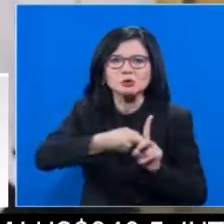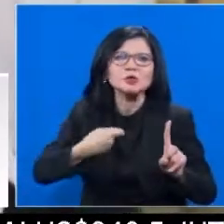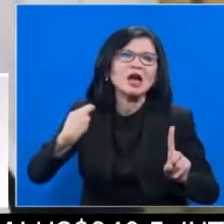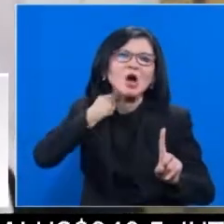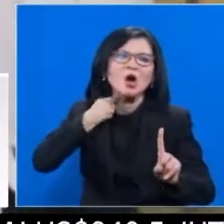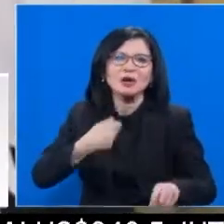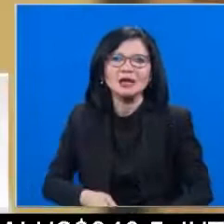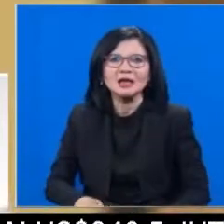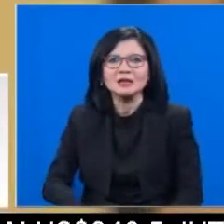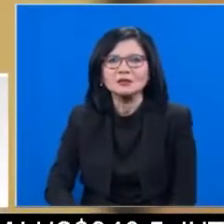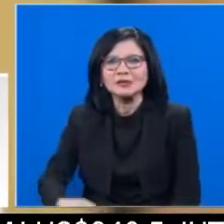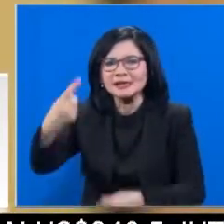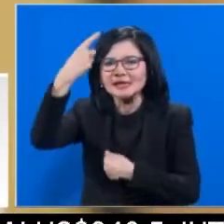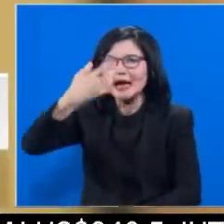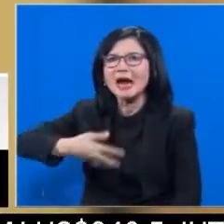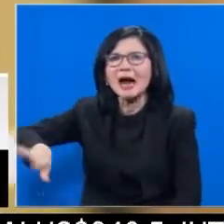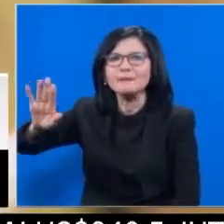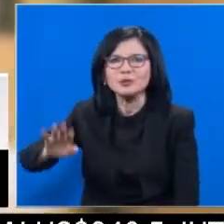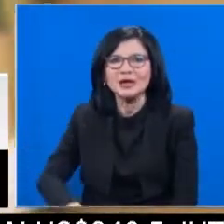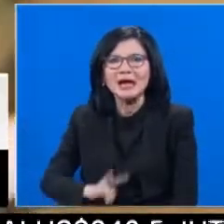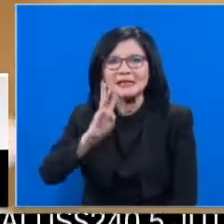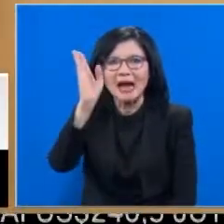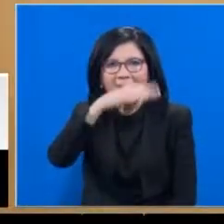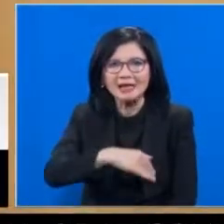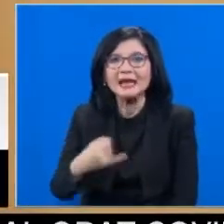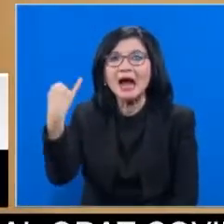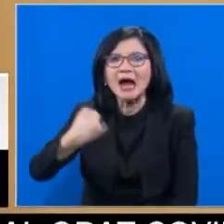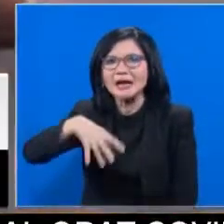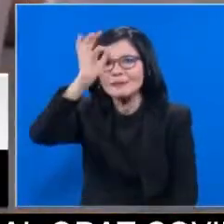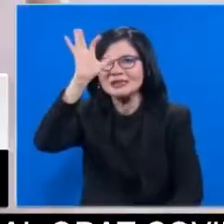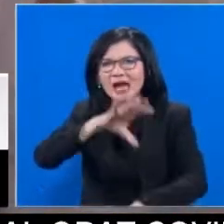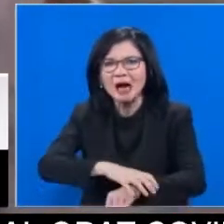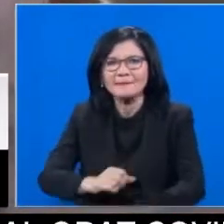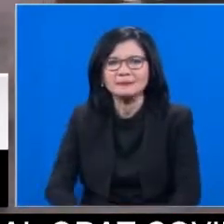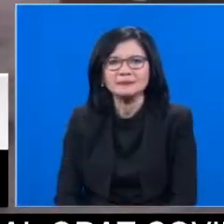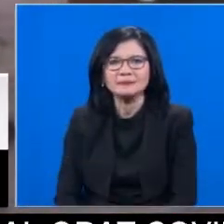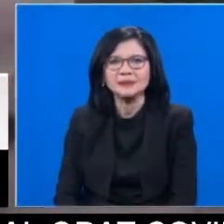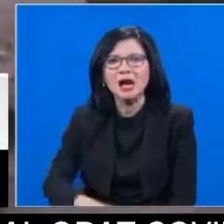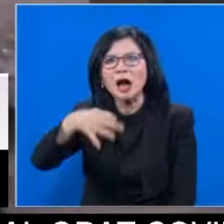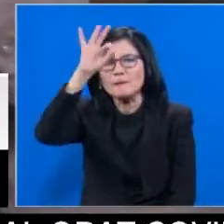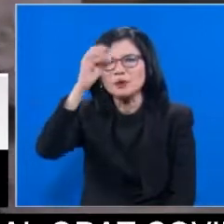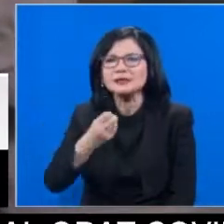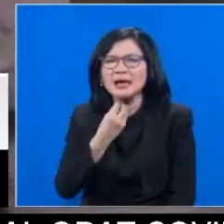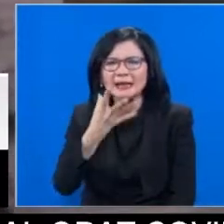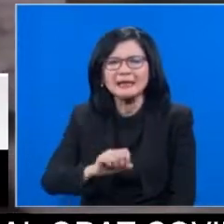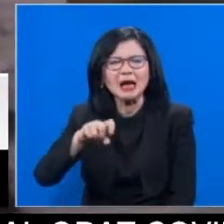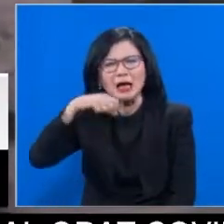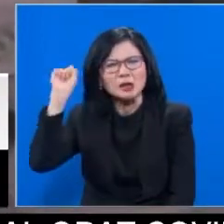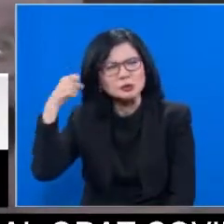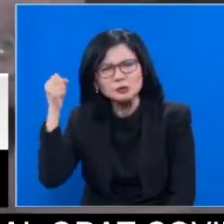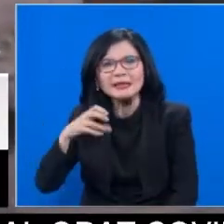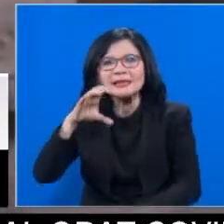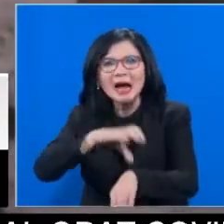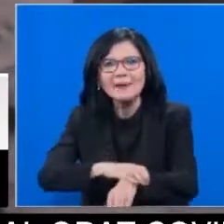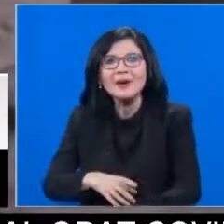kabur ke Gunung Walat, Sukabumi selama 3 hari sebelum akhirnya ditangkap. Dalam keterangan Senin malam, polisi mengakui sempat kesulitan menangkap pelaku